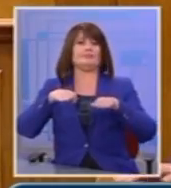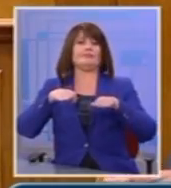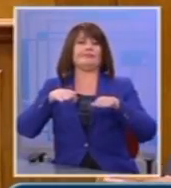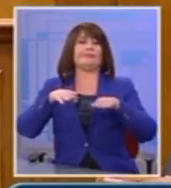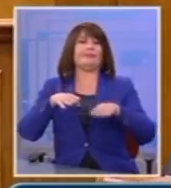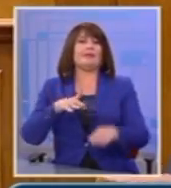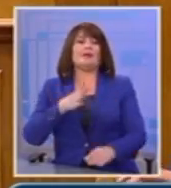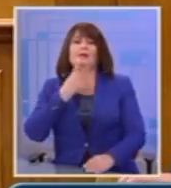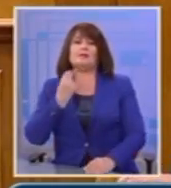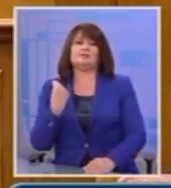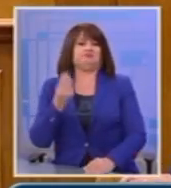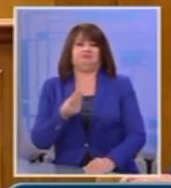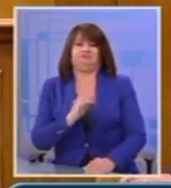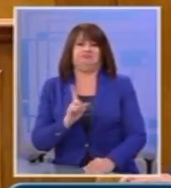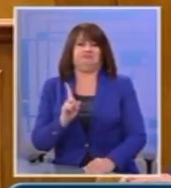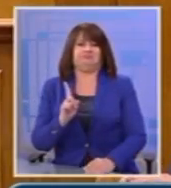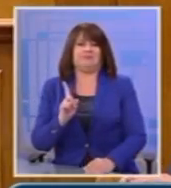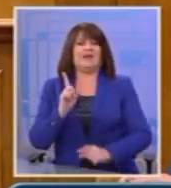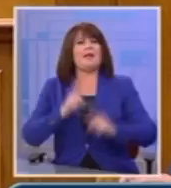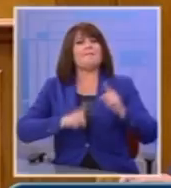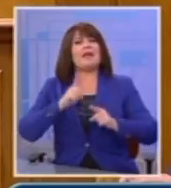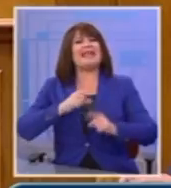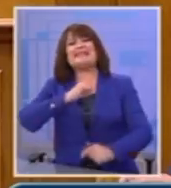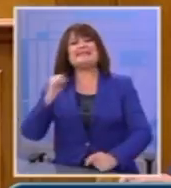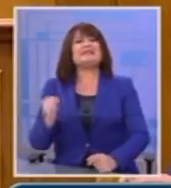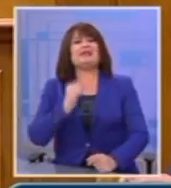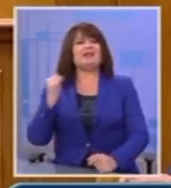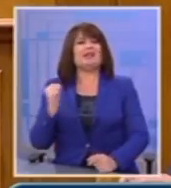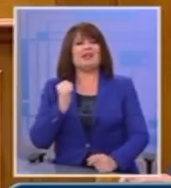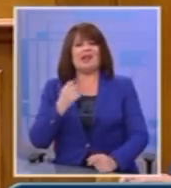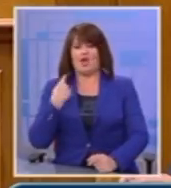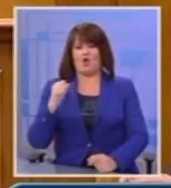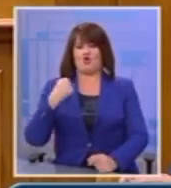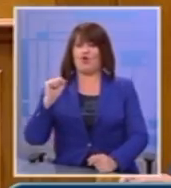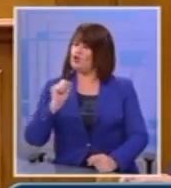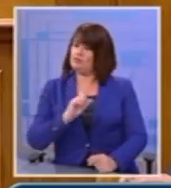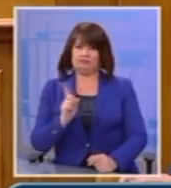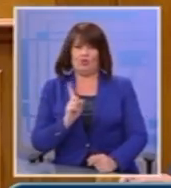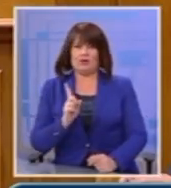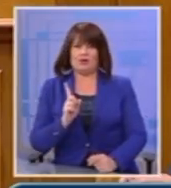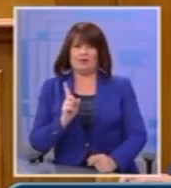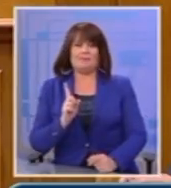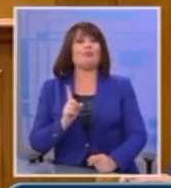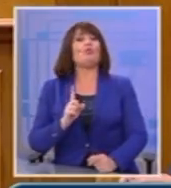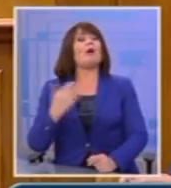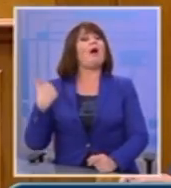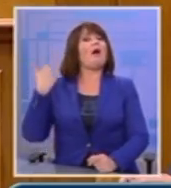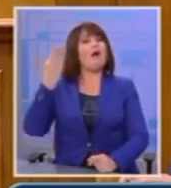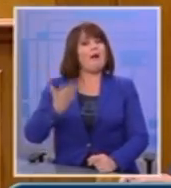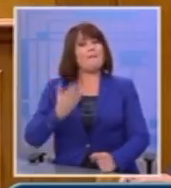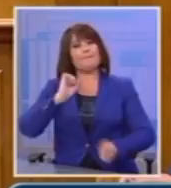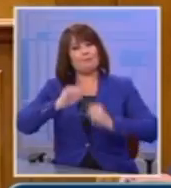να μην τη θυσιάσουμε στον βωμό ακραίων συντηρητικών κύκλων. Ακραίων συντηρητικών κύκλων που επιδίωκαν από την πρώτη